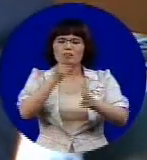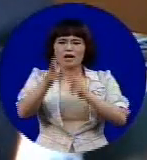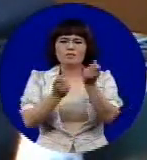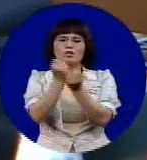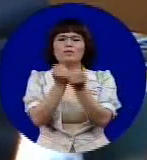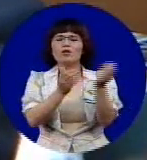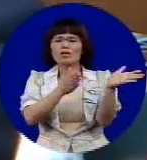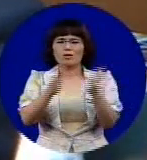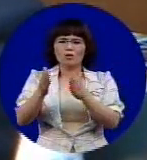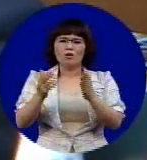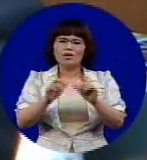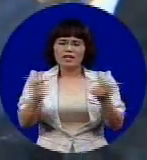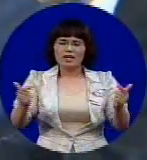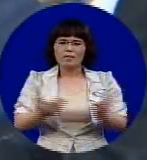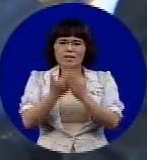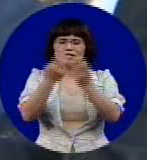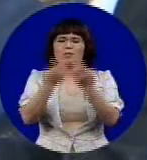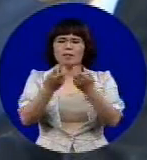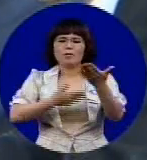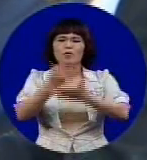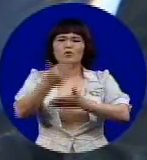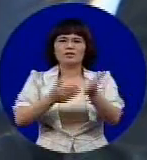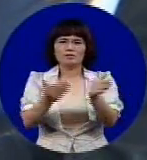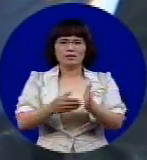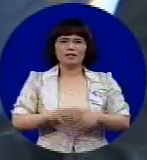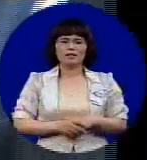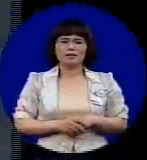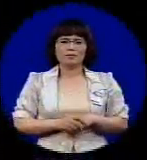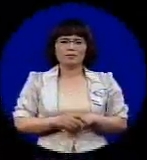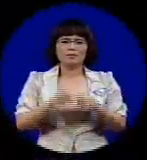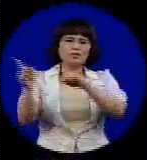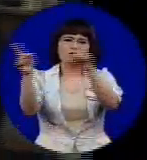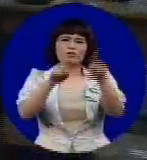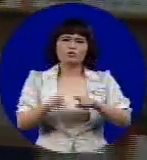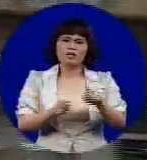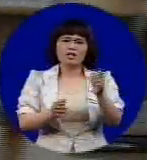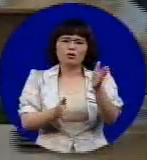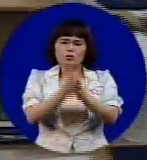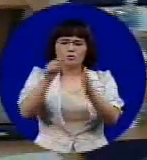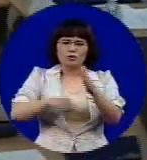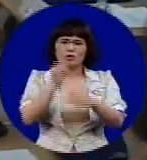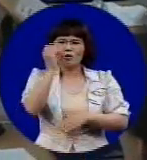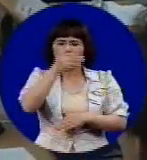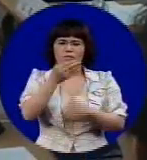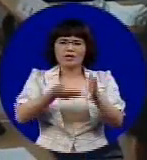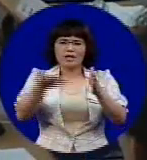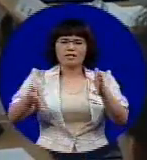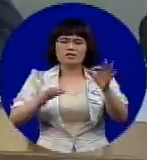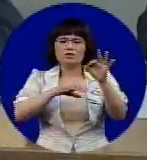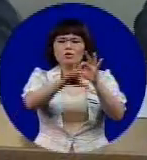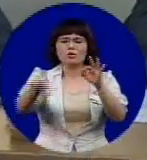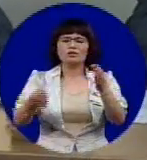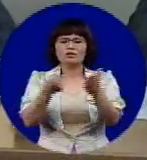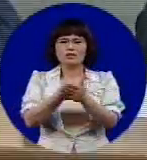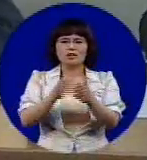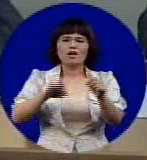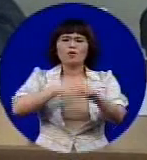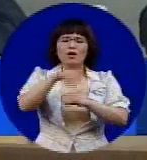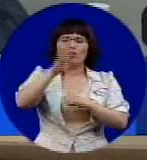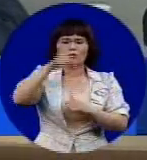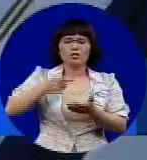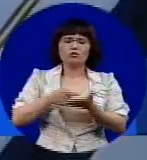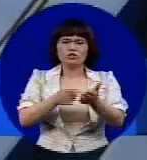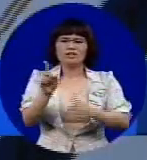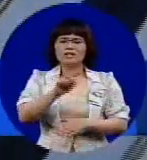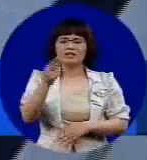사업 등이 소개됐고 다양한 발전 방안이 공유됐습니다. 전국의 도심 속 오염된 하천 10곳을 선정해